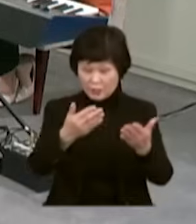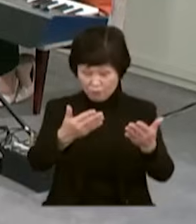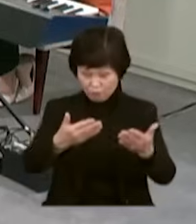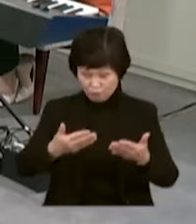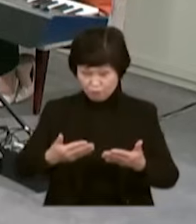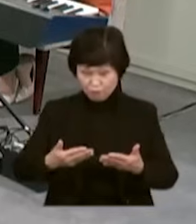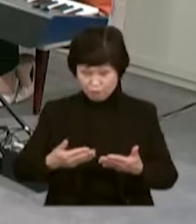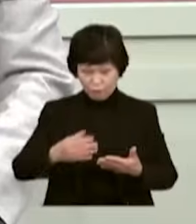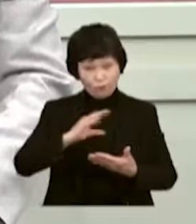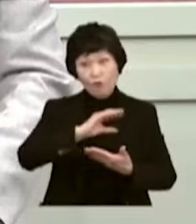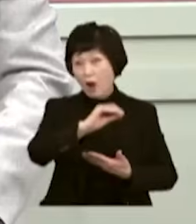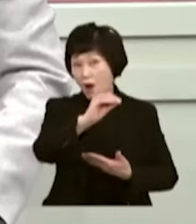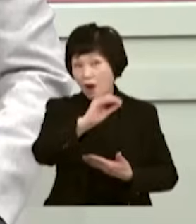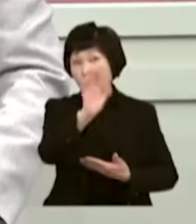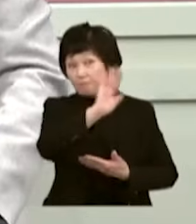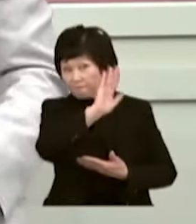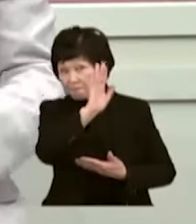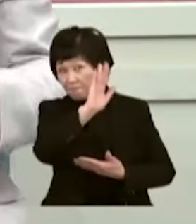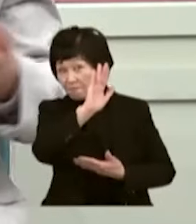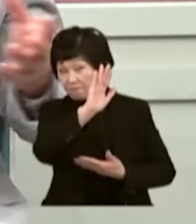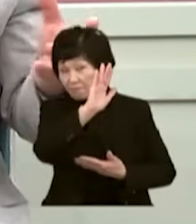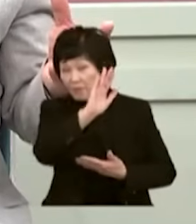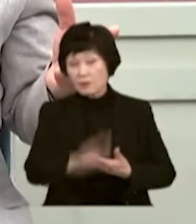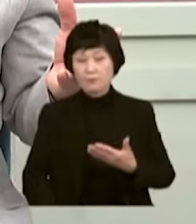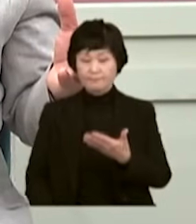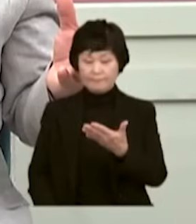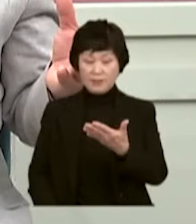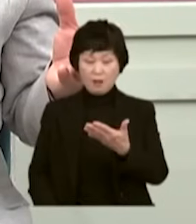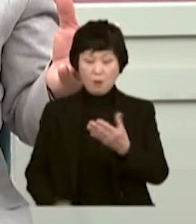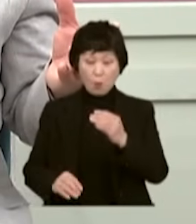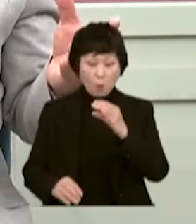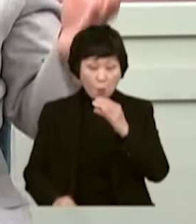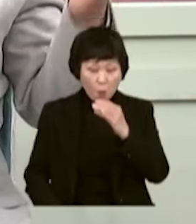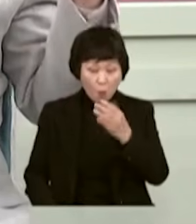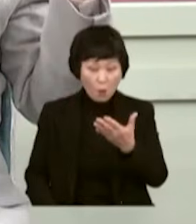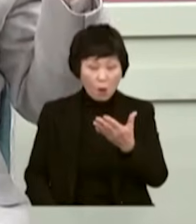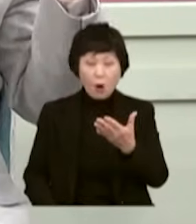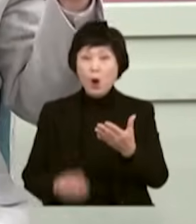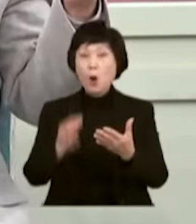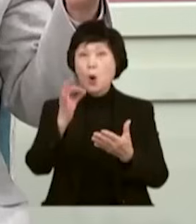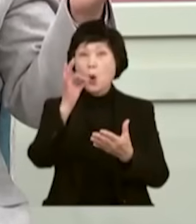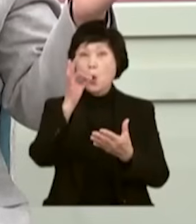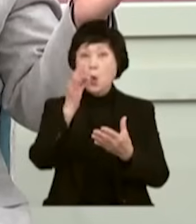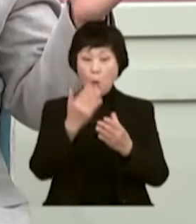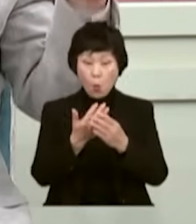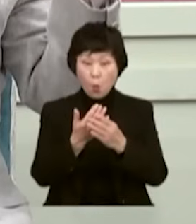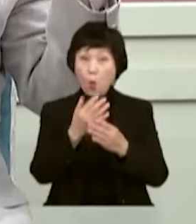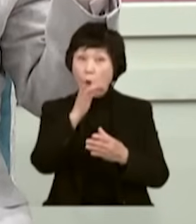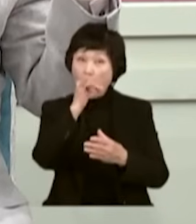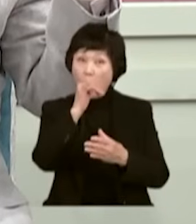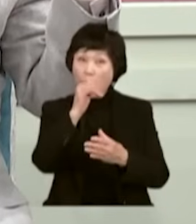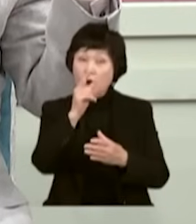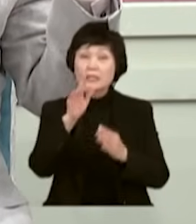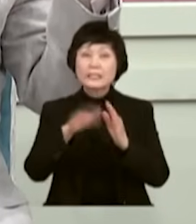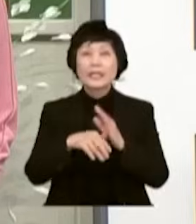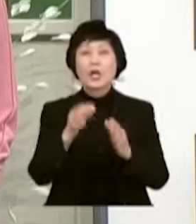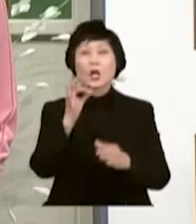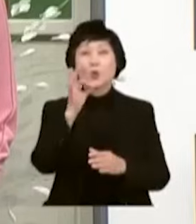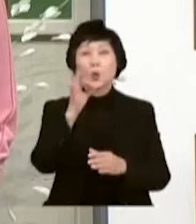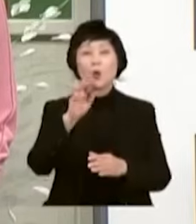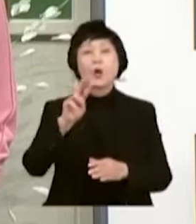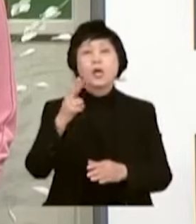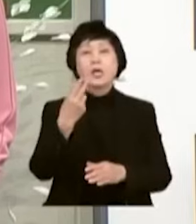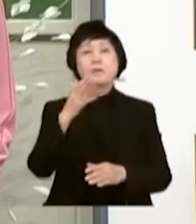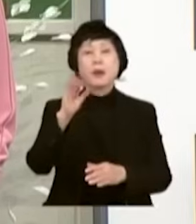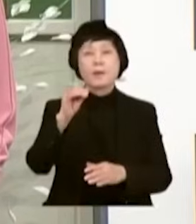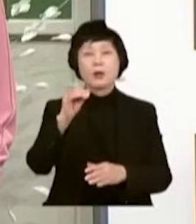네. 네. 그래서 잘 가라고 딱 왔는데 돈이 들어있는 거예요. 그때 돈이 200만 원이 들어있는데 네. 그때는